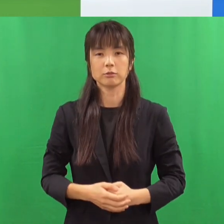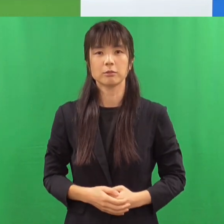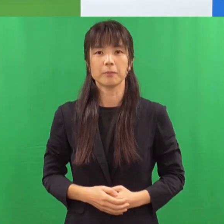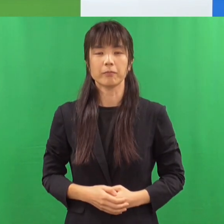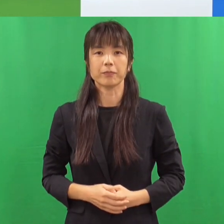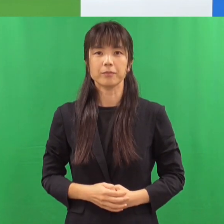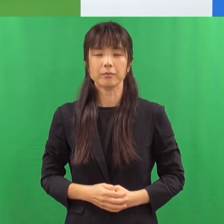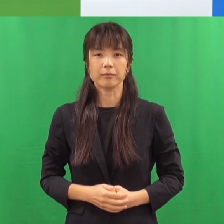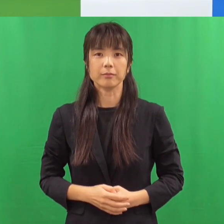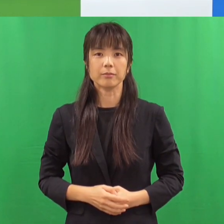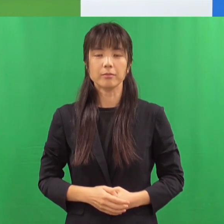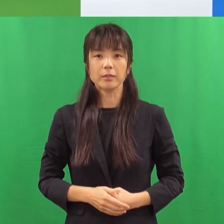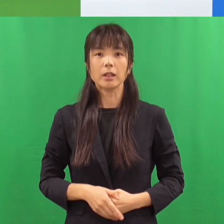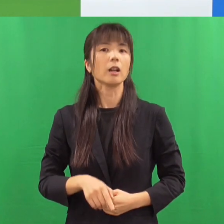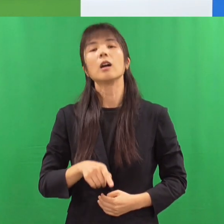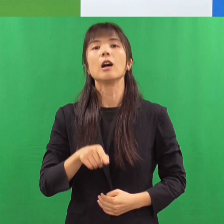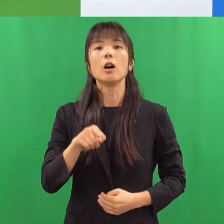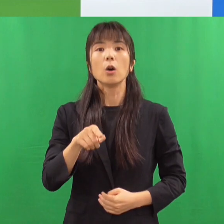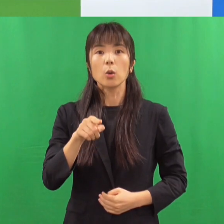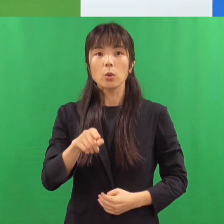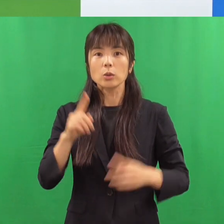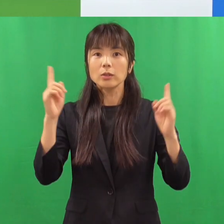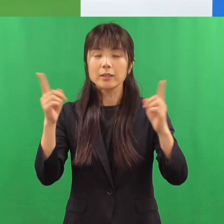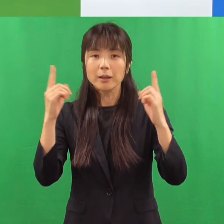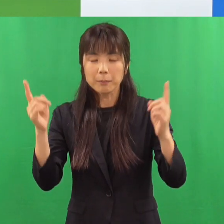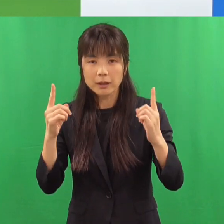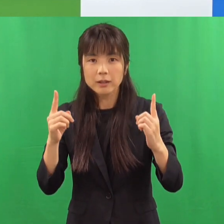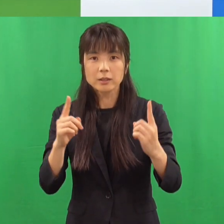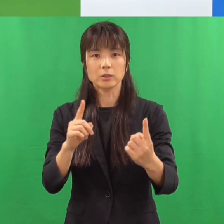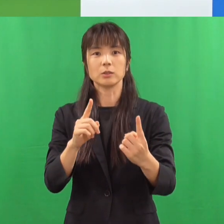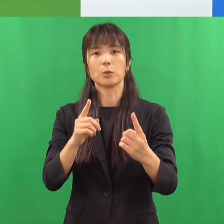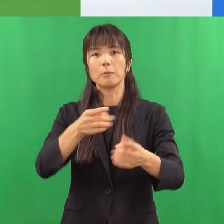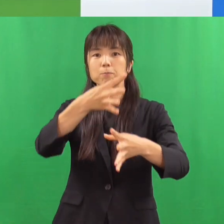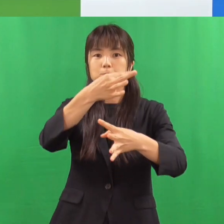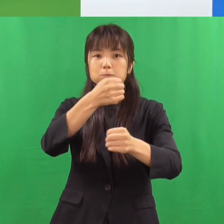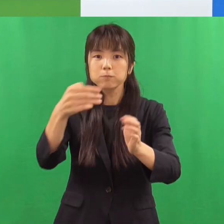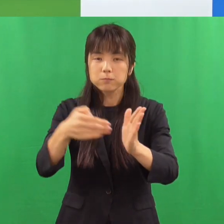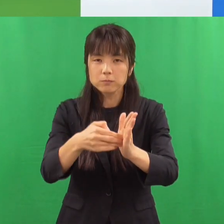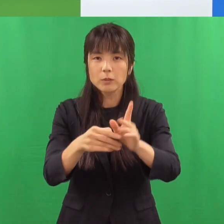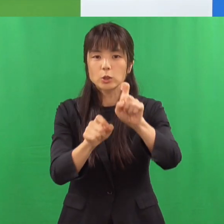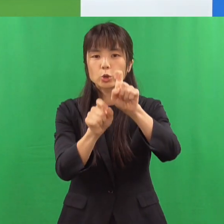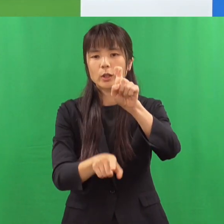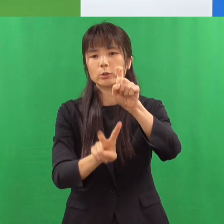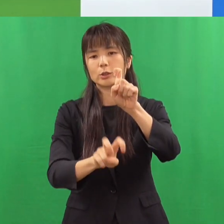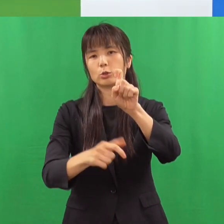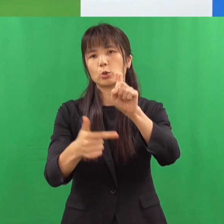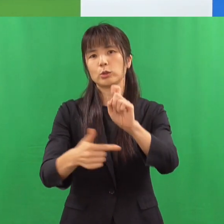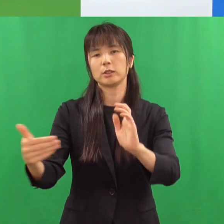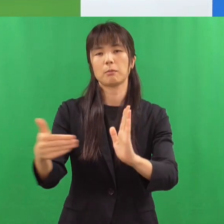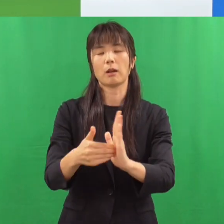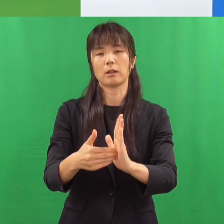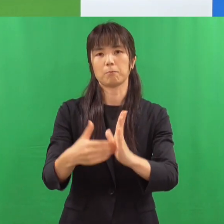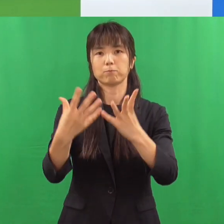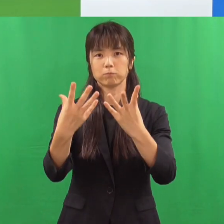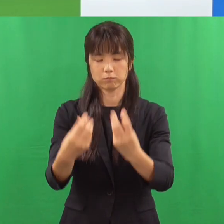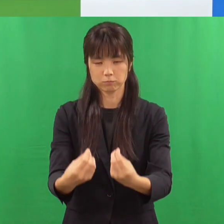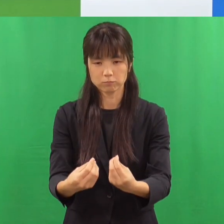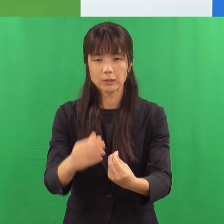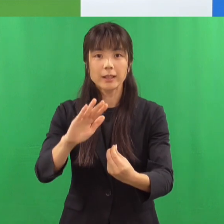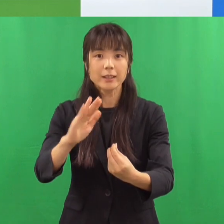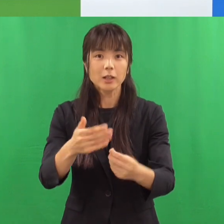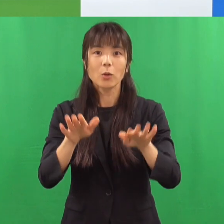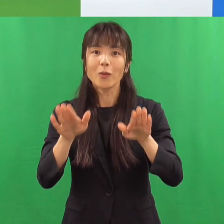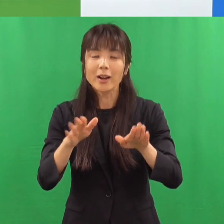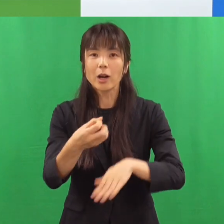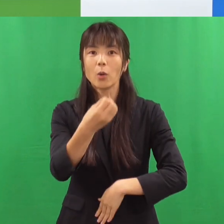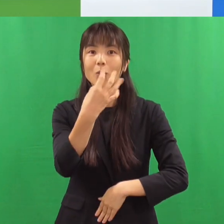現在実施中の国際線キャンペーンの旅行対象期間は10月26日で終了となりますが、今回香港線